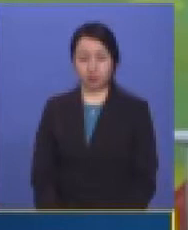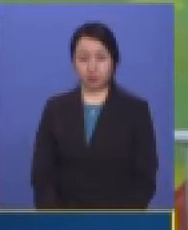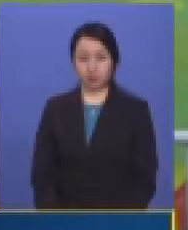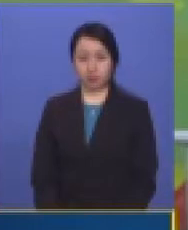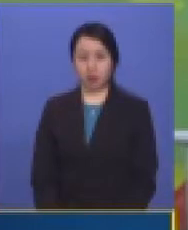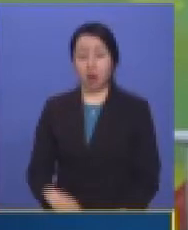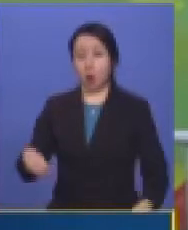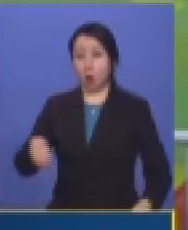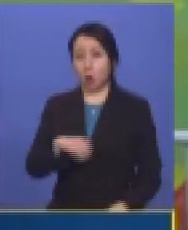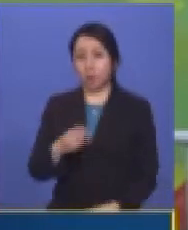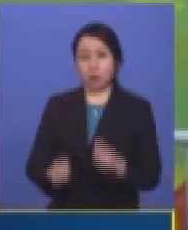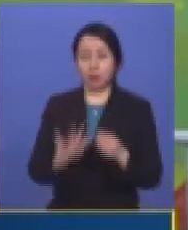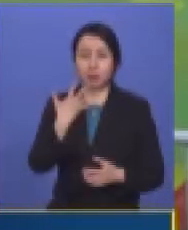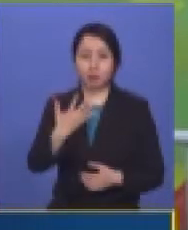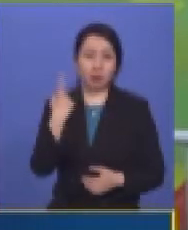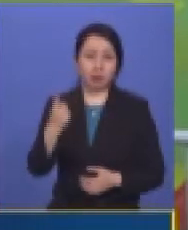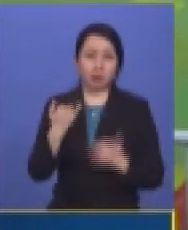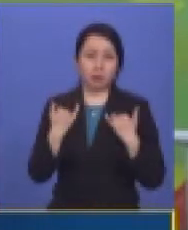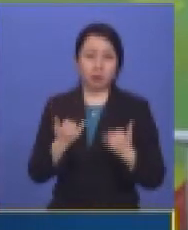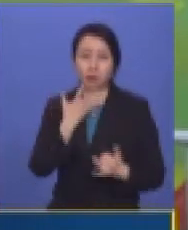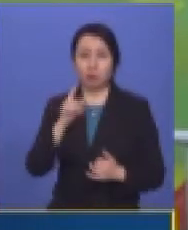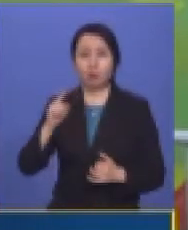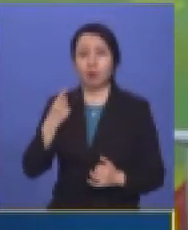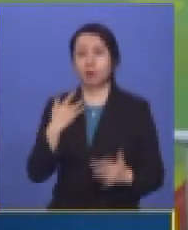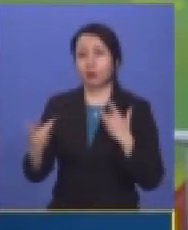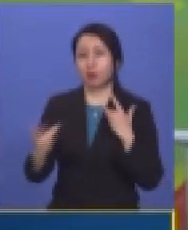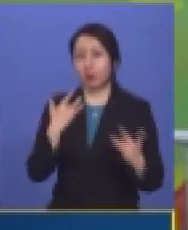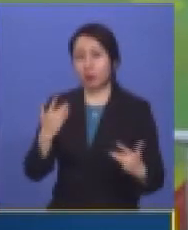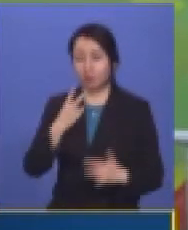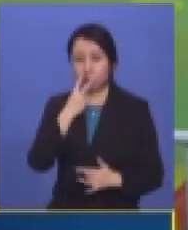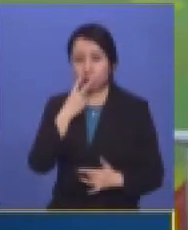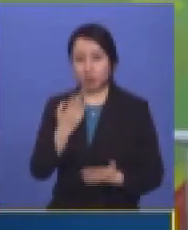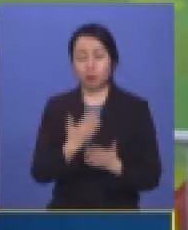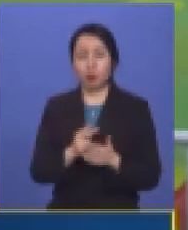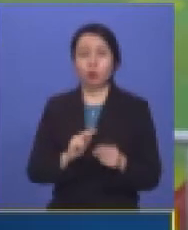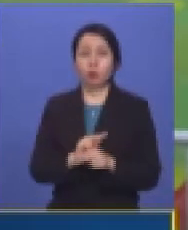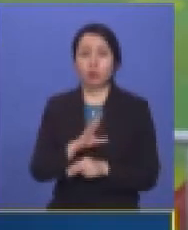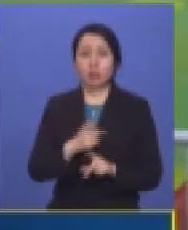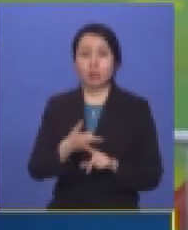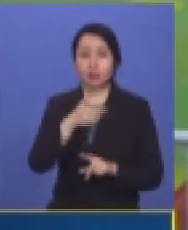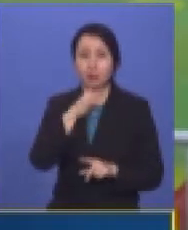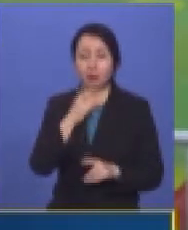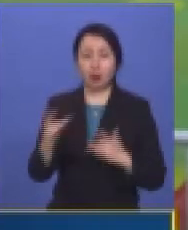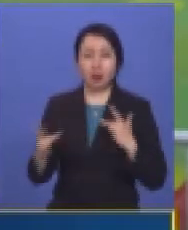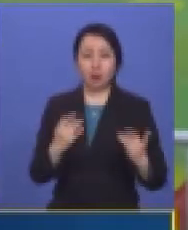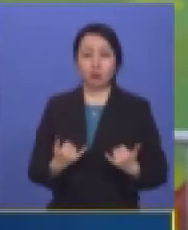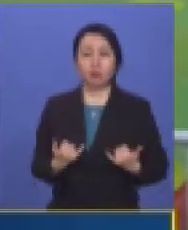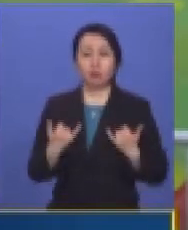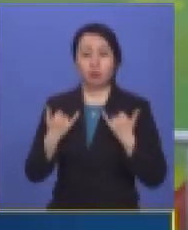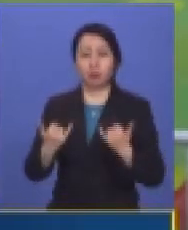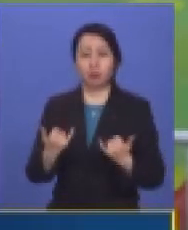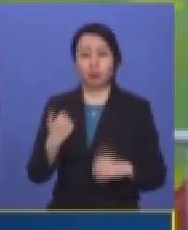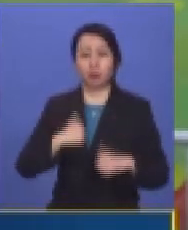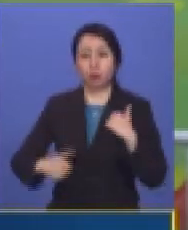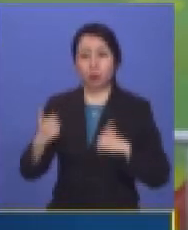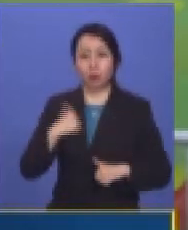На КОБЫЗе я играю с 5 класса. Сегодня на своем первом сольном концерте я показываю, чему научилась за это время. Концерт посвящен нашим